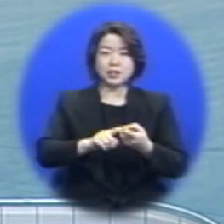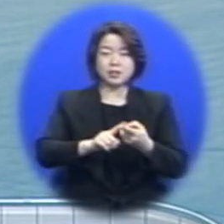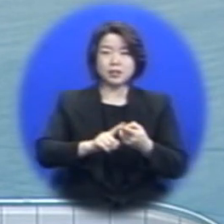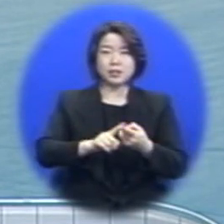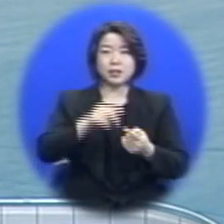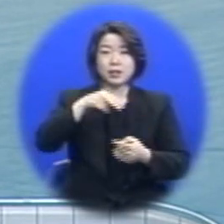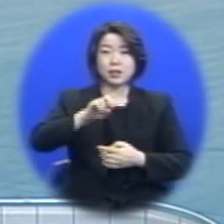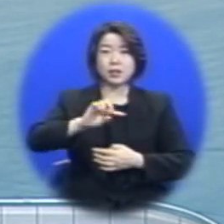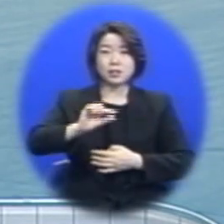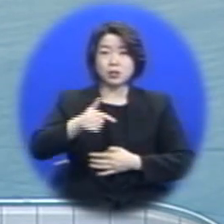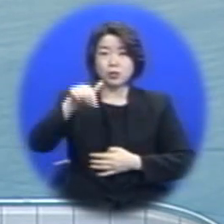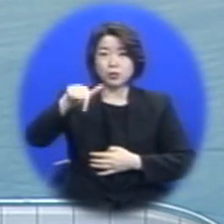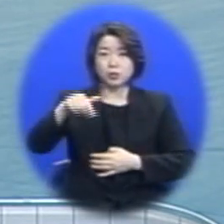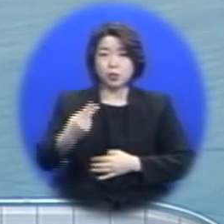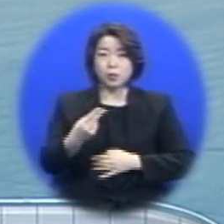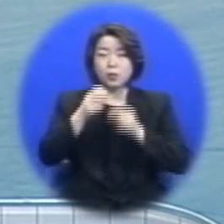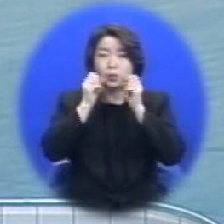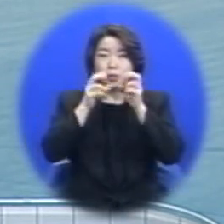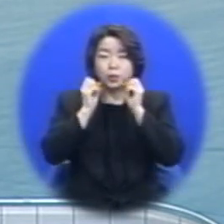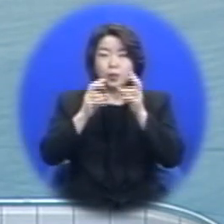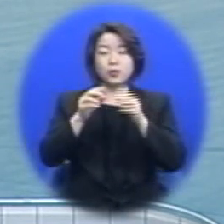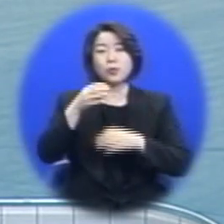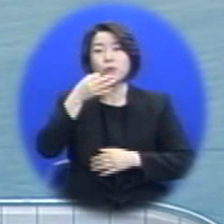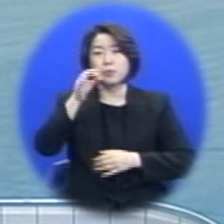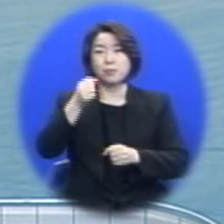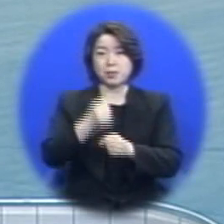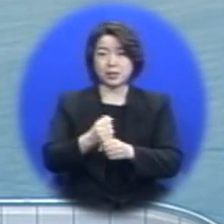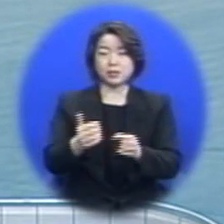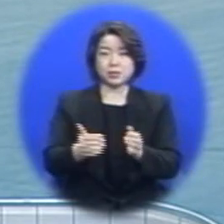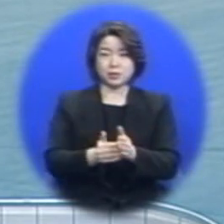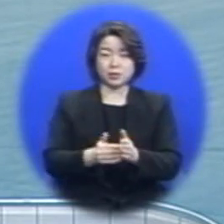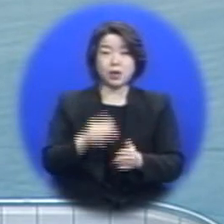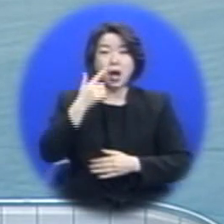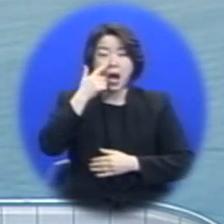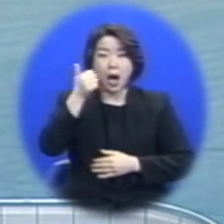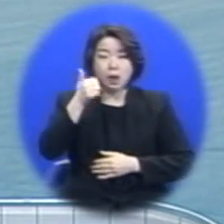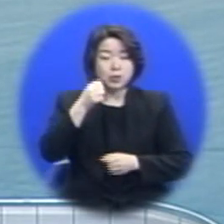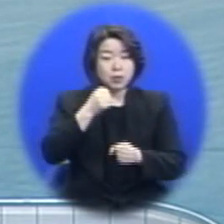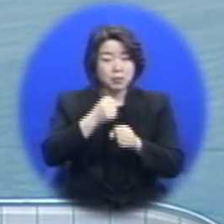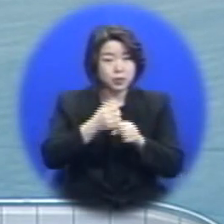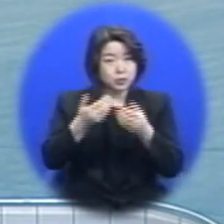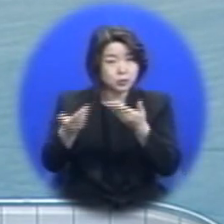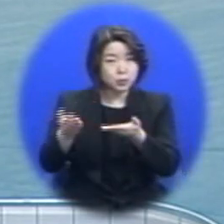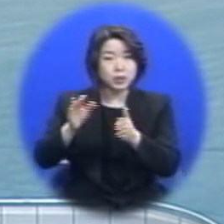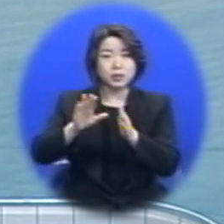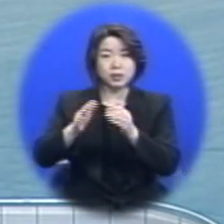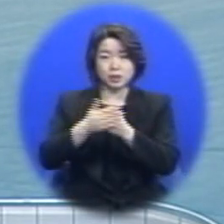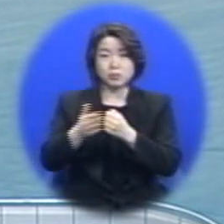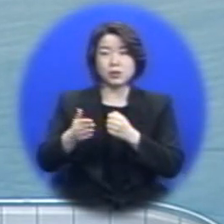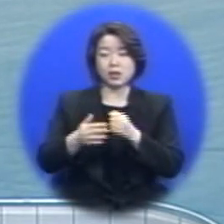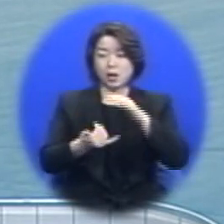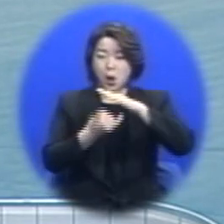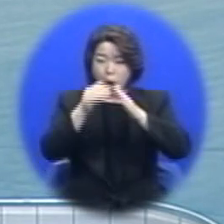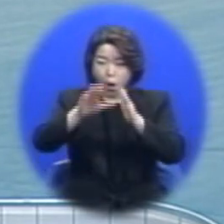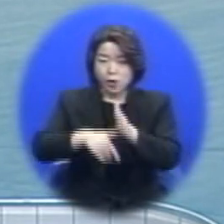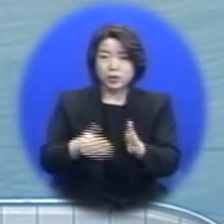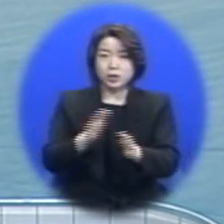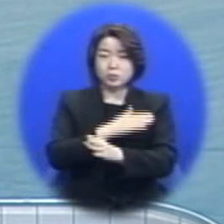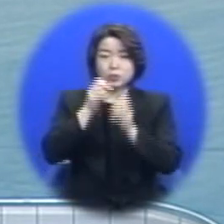지어버렸습니다. 아버지가 그렇게 이름을 지어주어서 어려서부터 선교사가 되어야 된다고